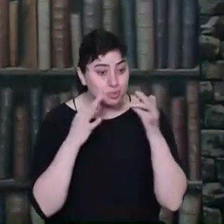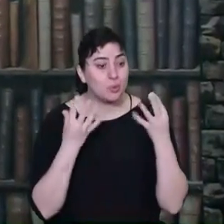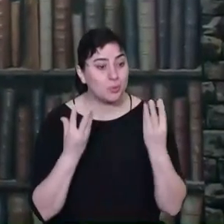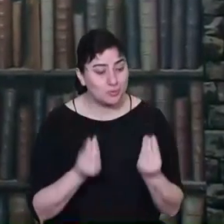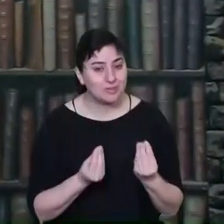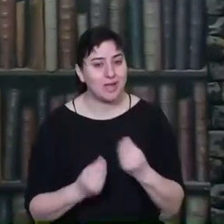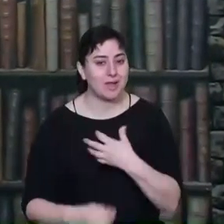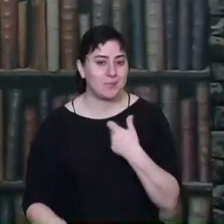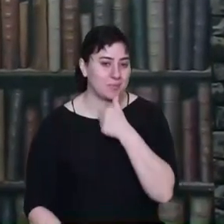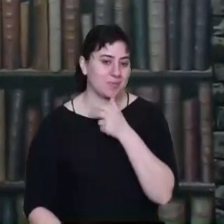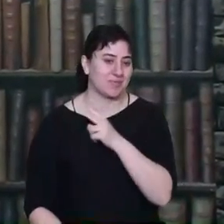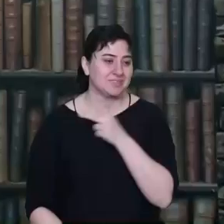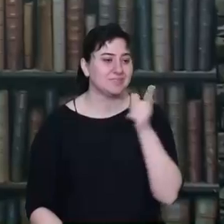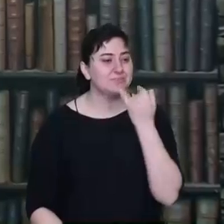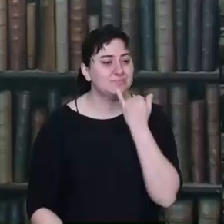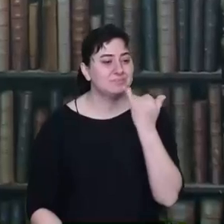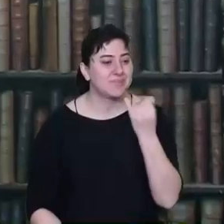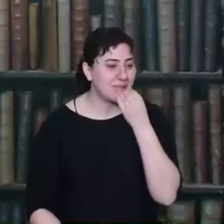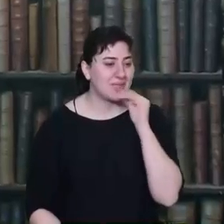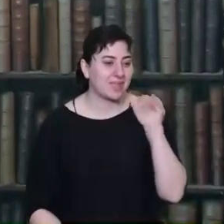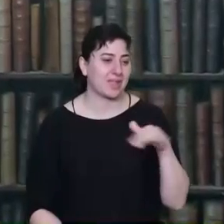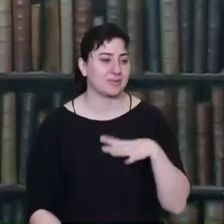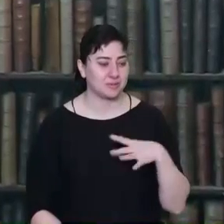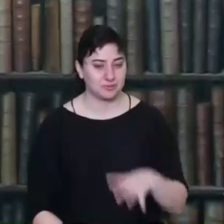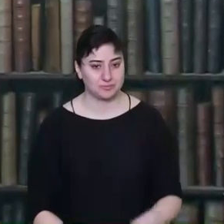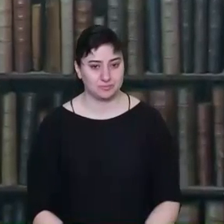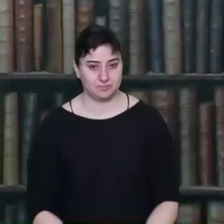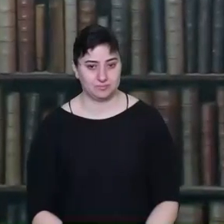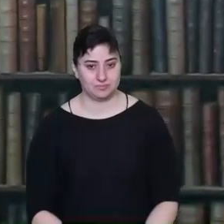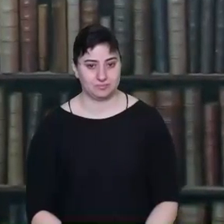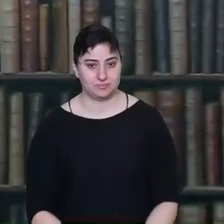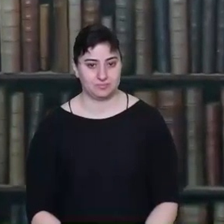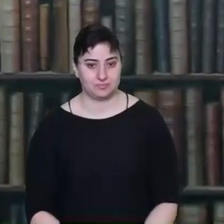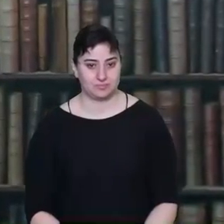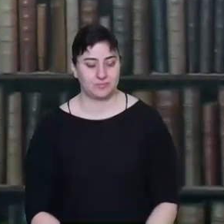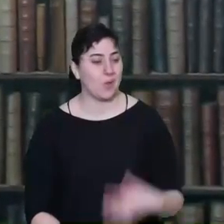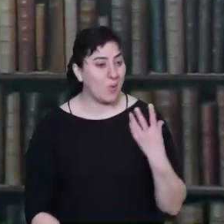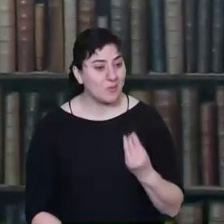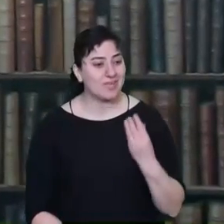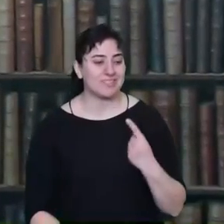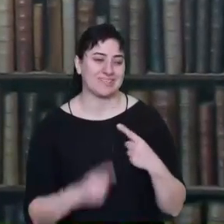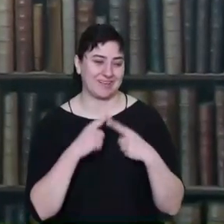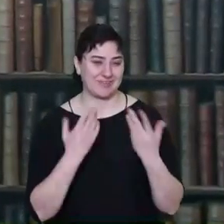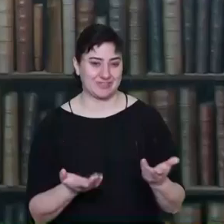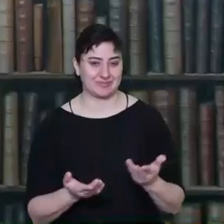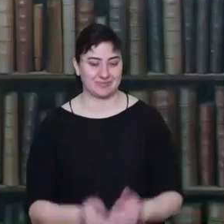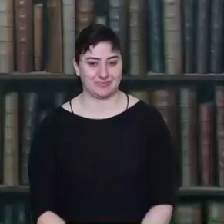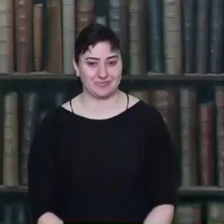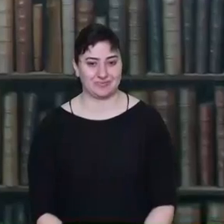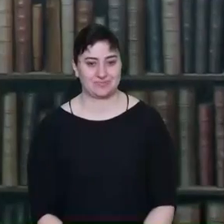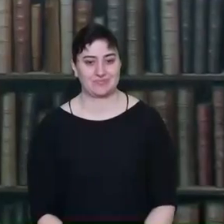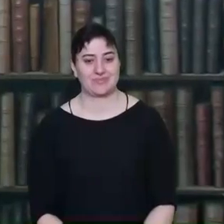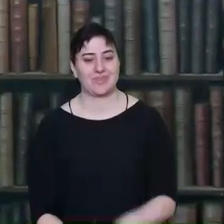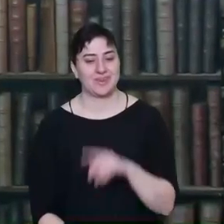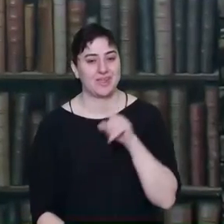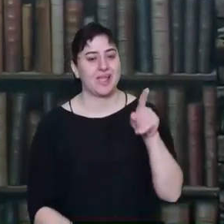müsaitseniz annemle babam size yemeğe gelmek istiyorlar. Öyle mi? Çok teşekkür ederim.